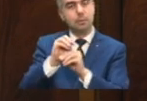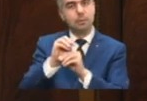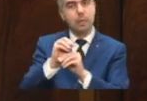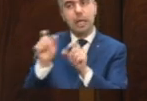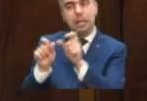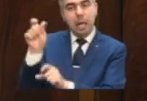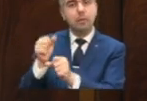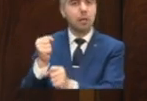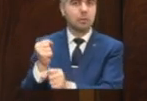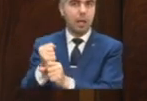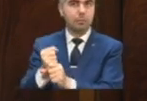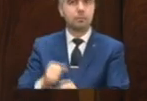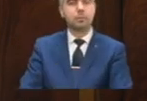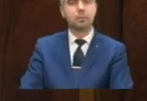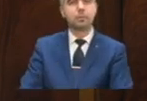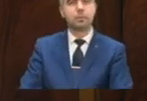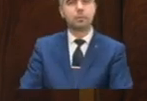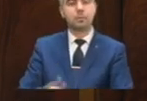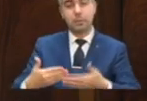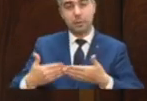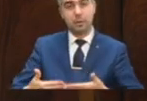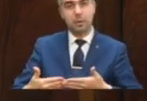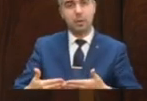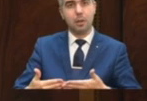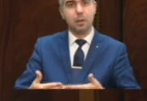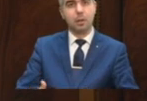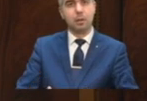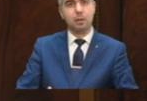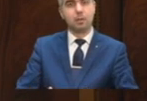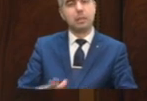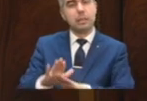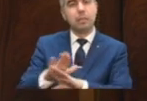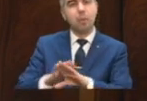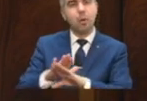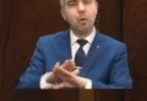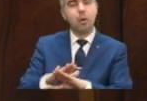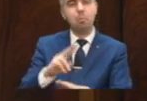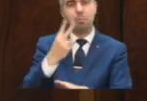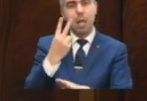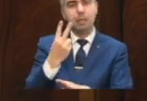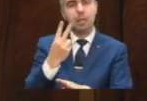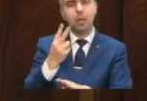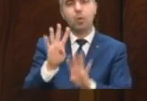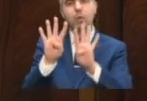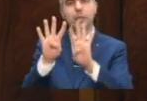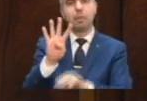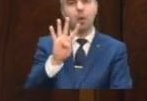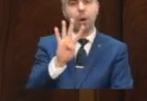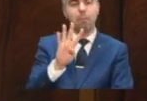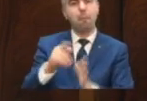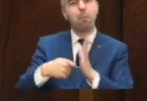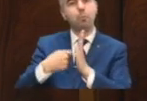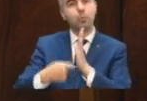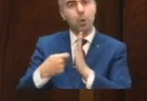الناس دابا 200 و سمحوا لي الرقم 248 بالضبط مشروع